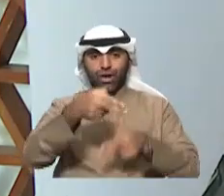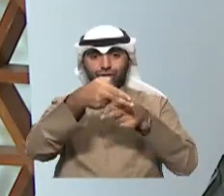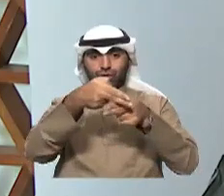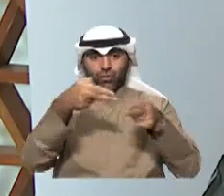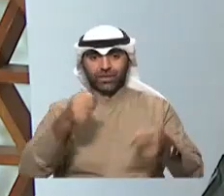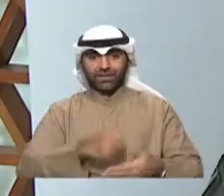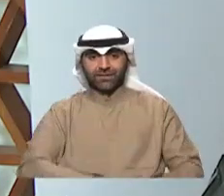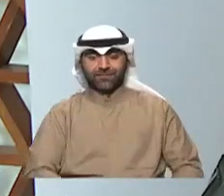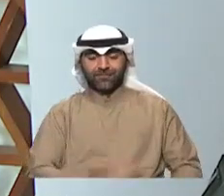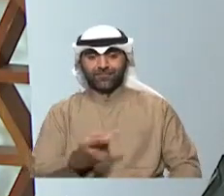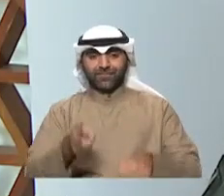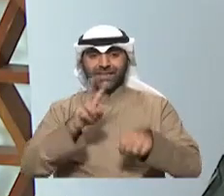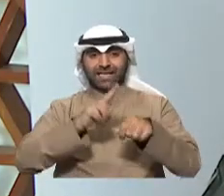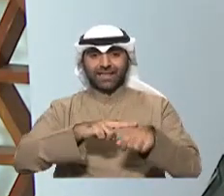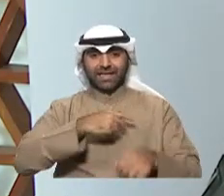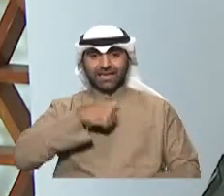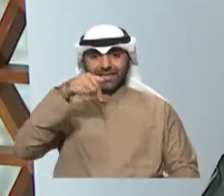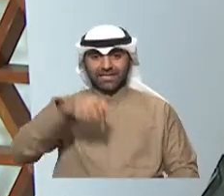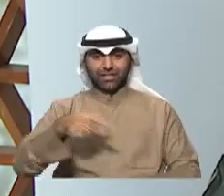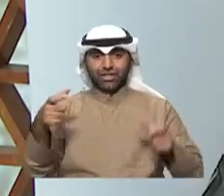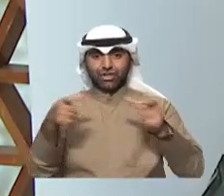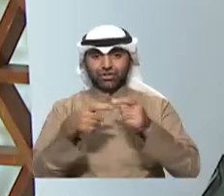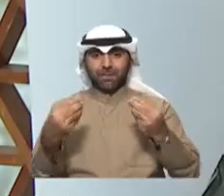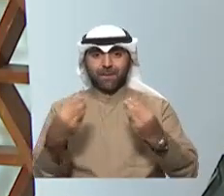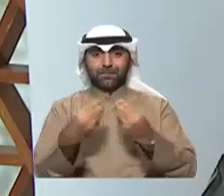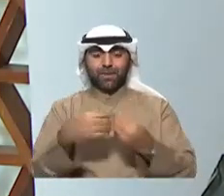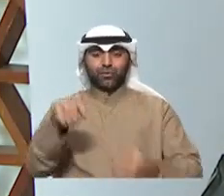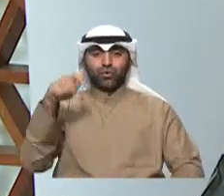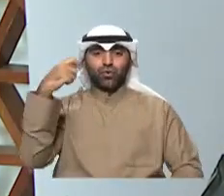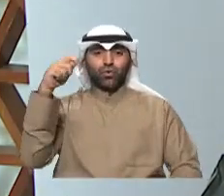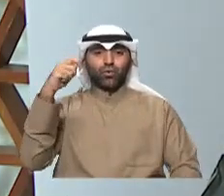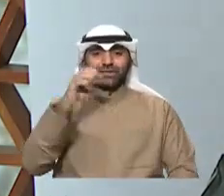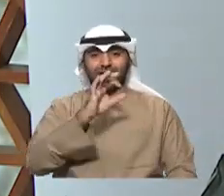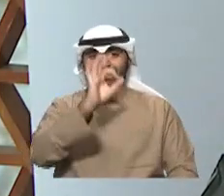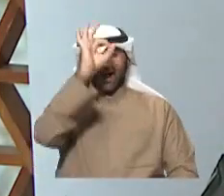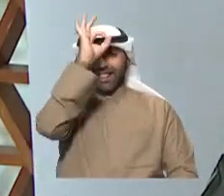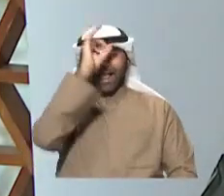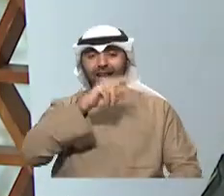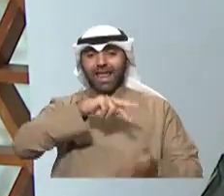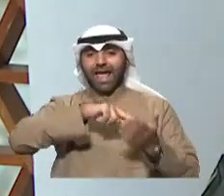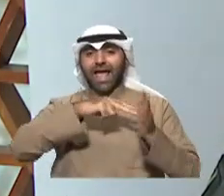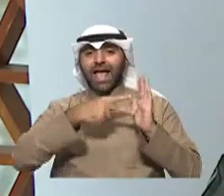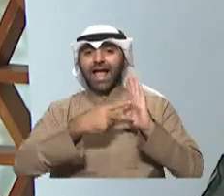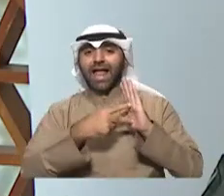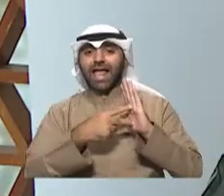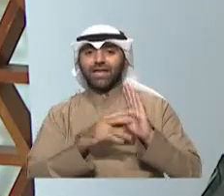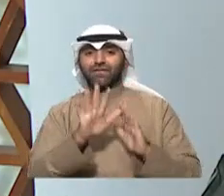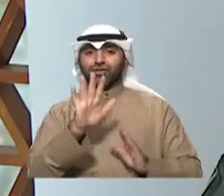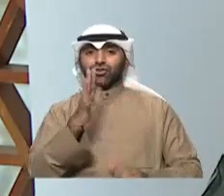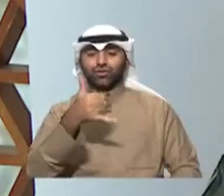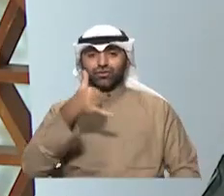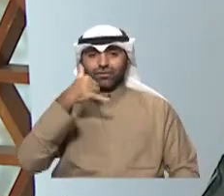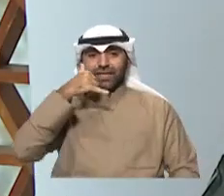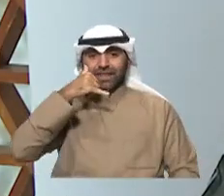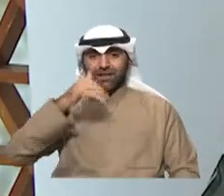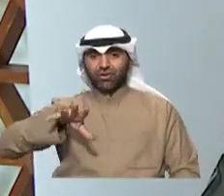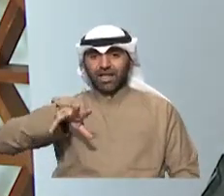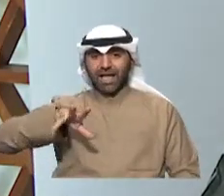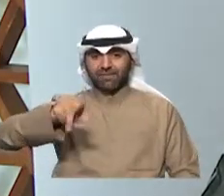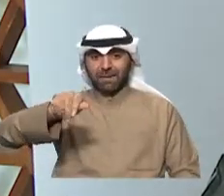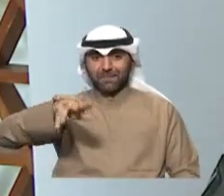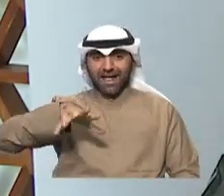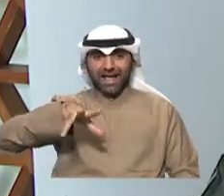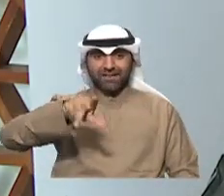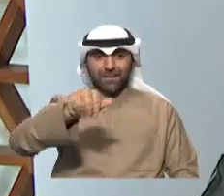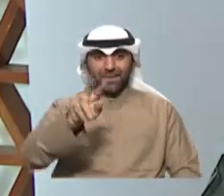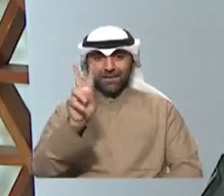إلكترونية. ومن بعدها طبعا نبين ما هو دور الإعلام الإلكتروني وأخلاقيات الإعلام الإلكتروني اللي يمكن أن